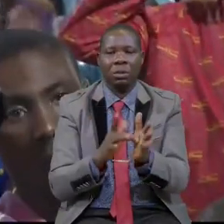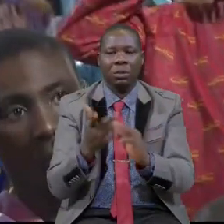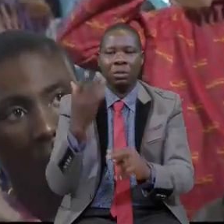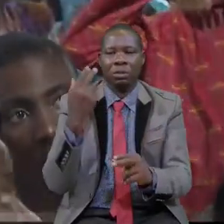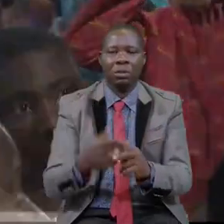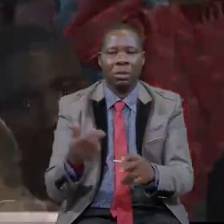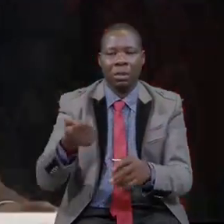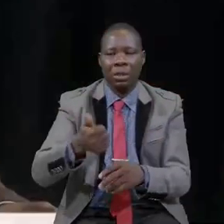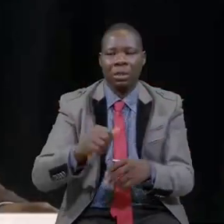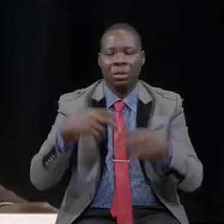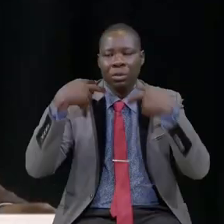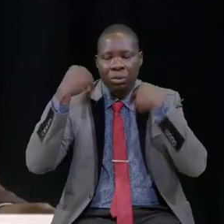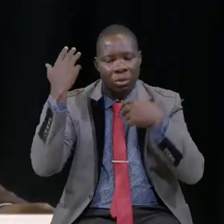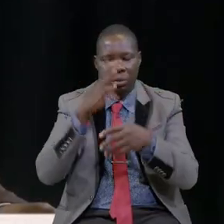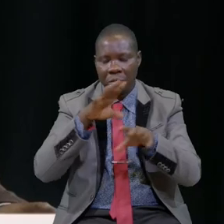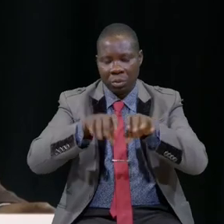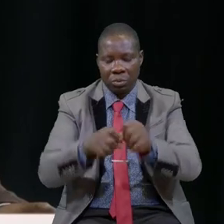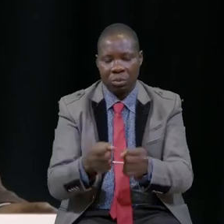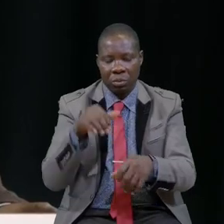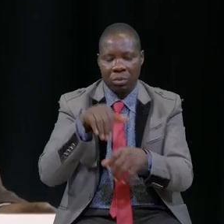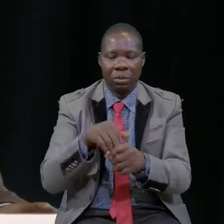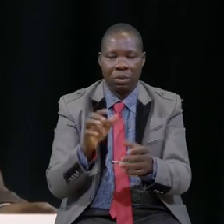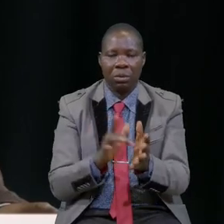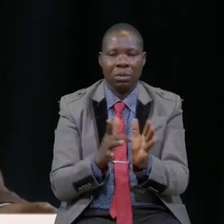Toujours sera brisé. Le